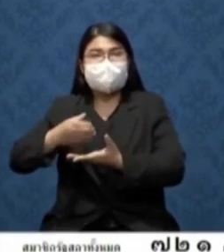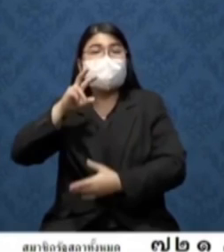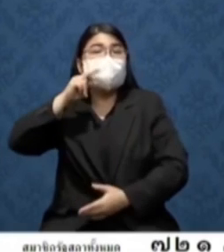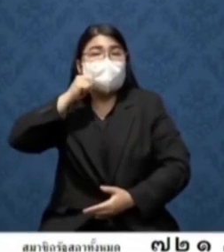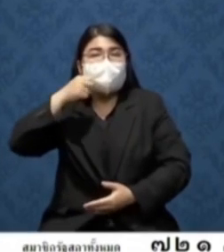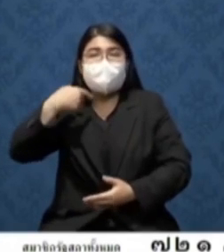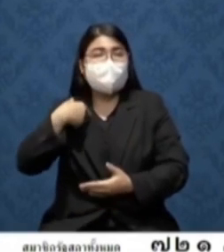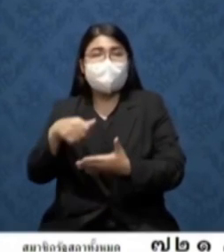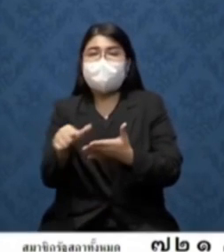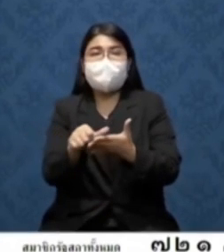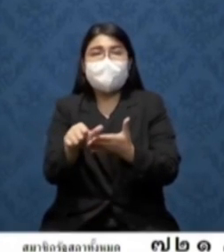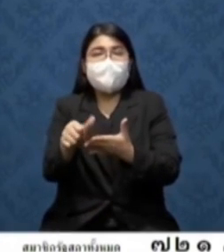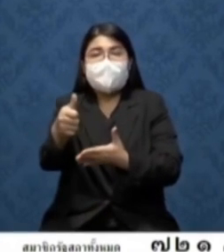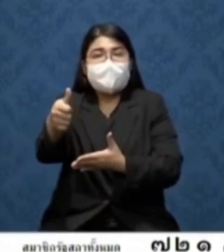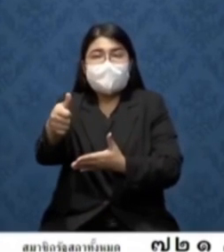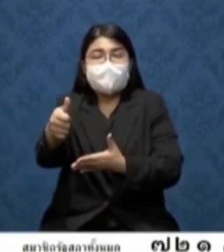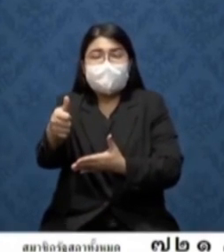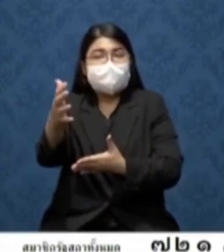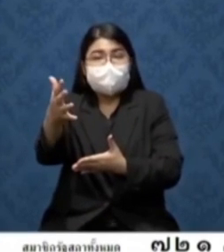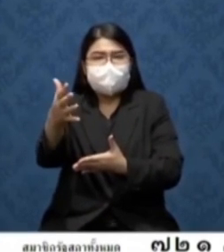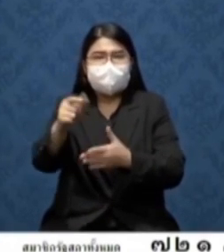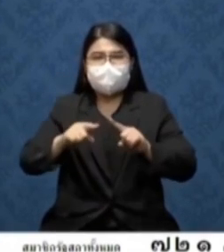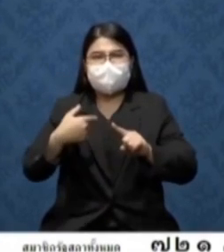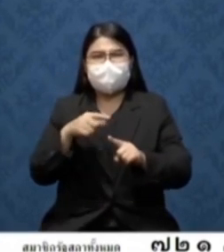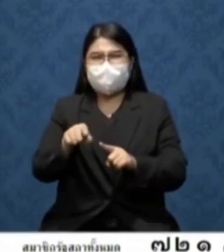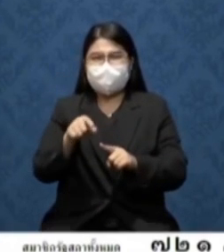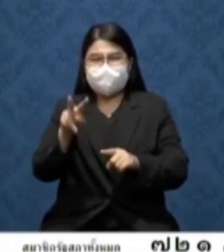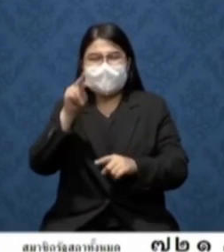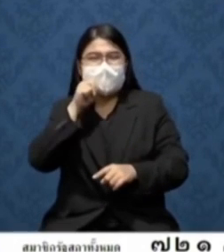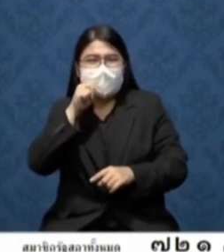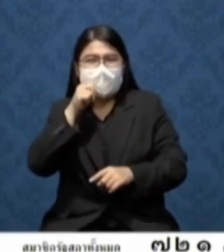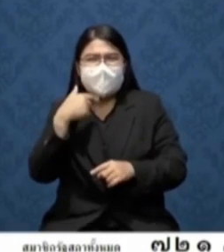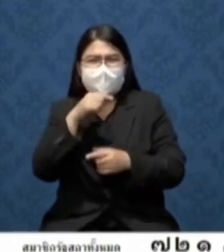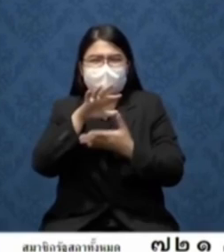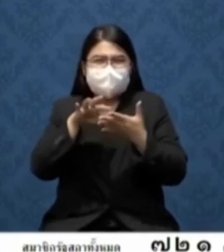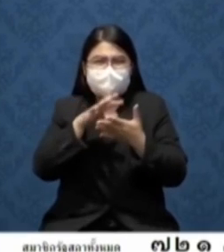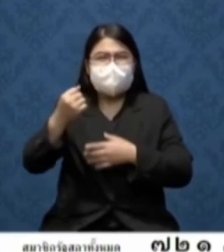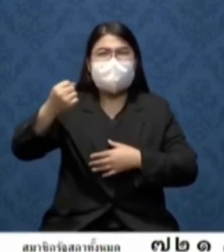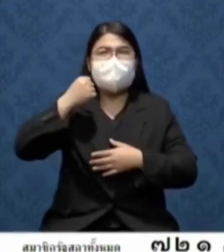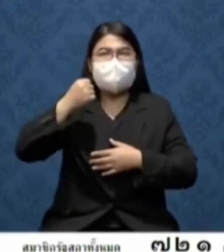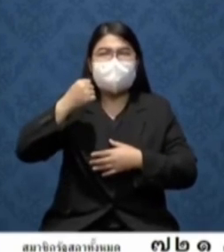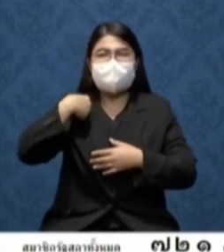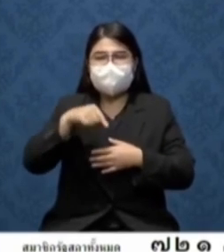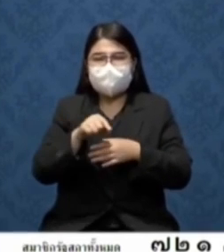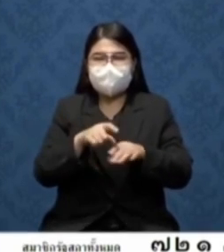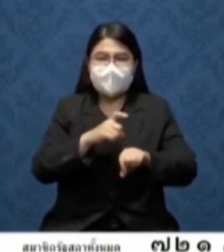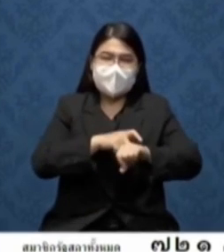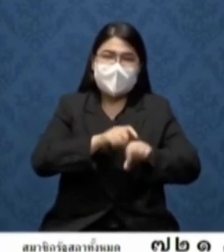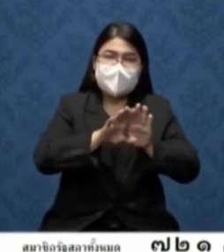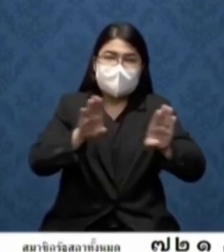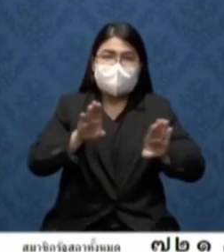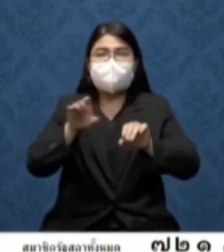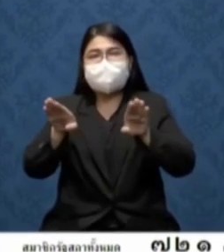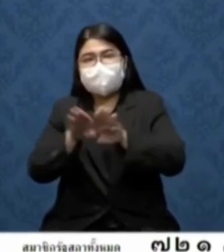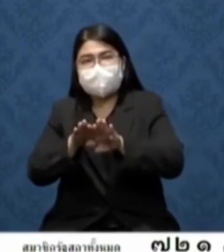ขน้ำประปายังขุ่นข้นบางแห่งกำหนดเวลาเปิดปิดในแต่ละวันประชาชนต้องดิ้นรนหาน้ำส